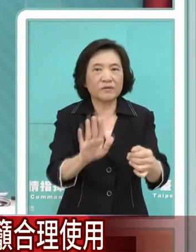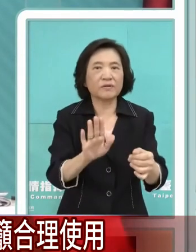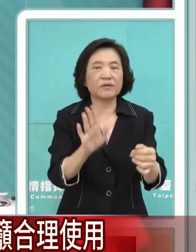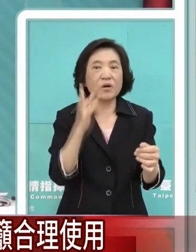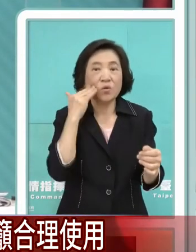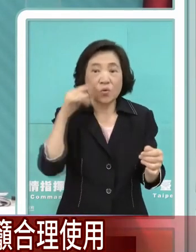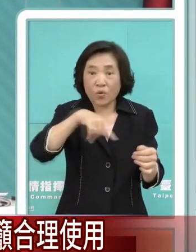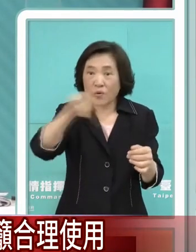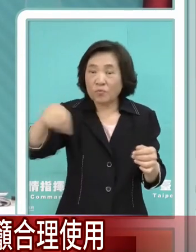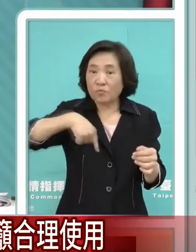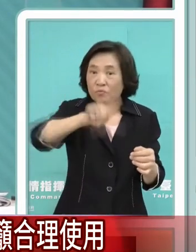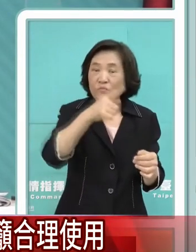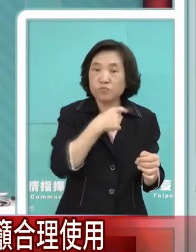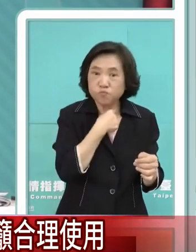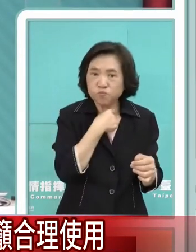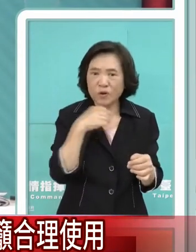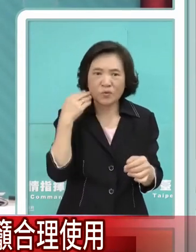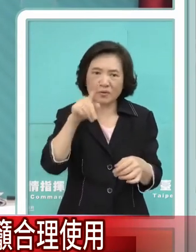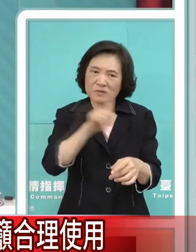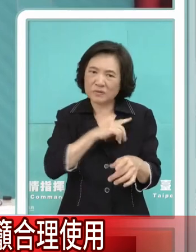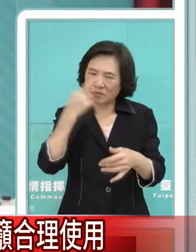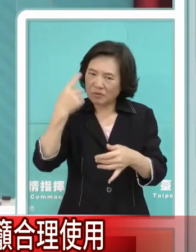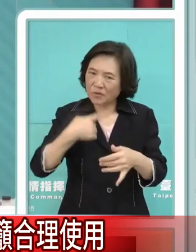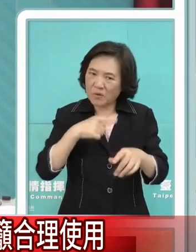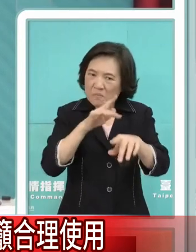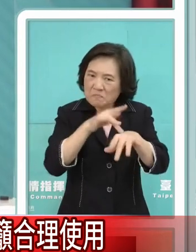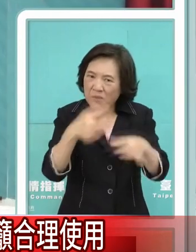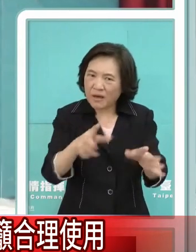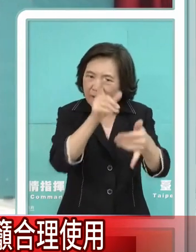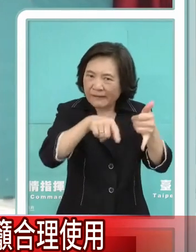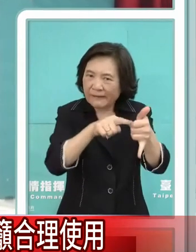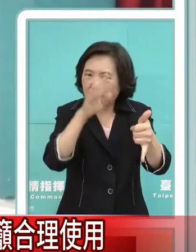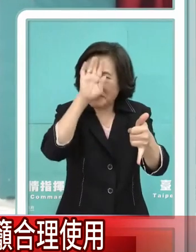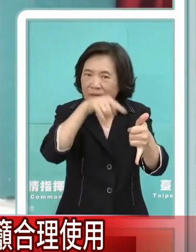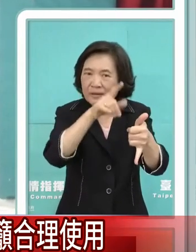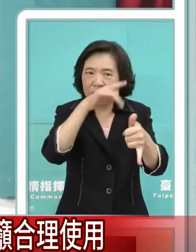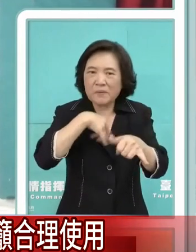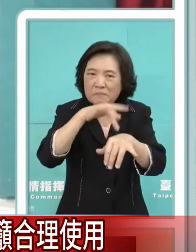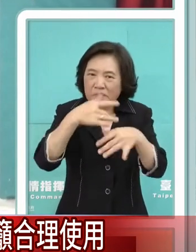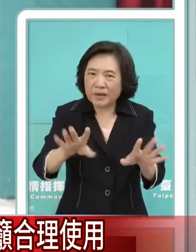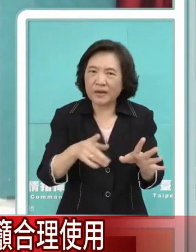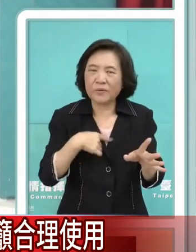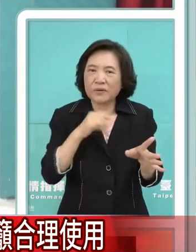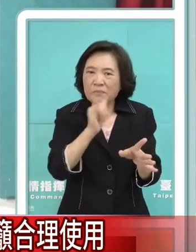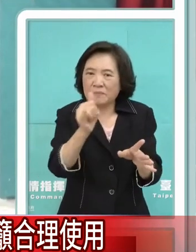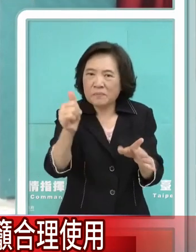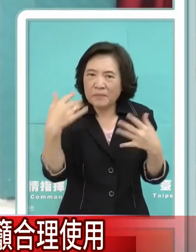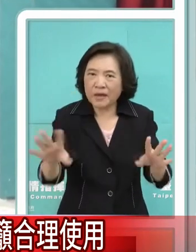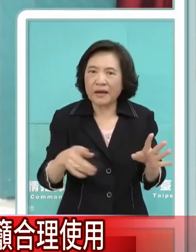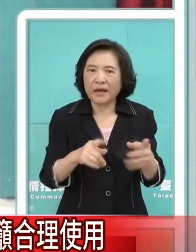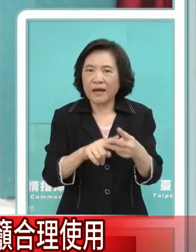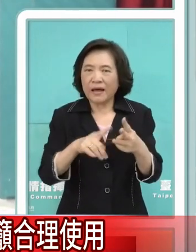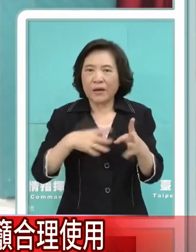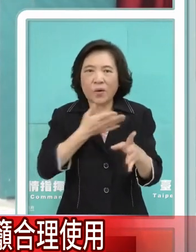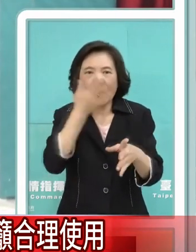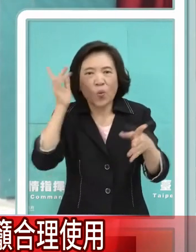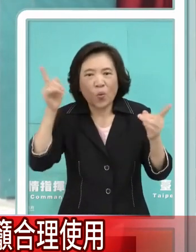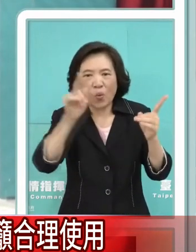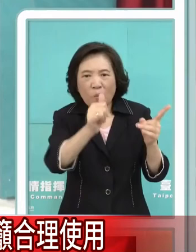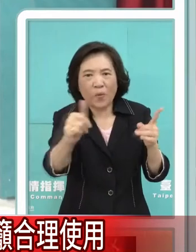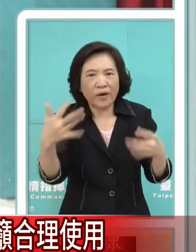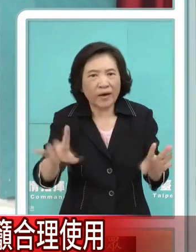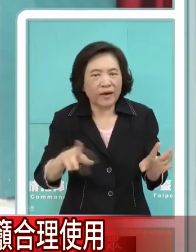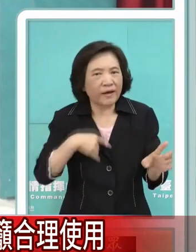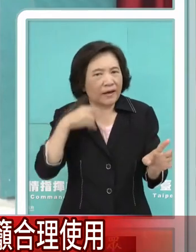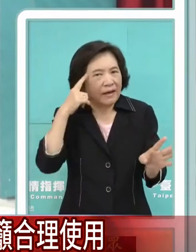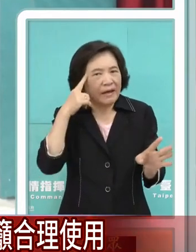有可能你有接触史，或者是你有相关的旅游史，还有或你经过一些特定的足迹的部分，我们的民众我们希望